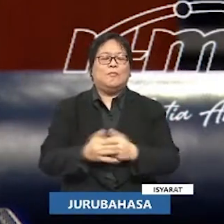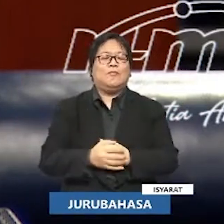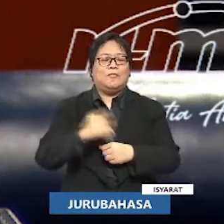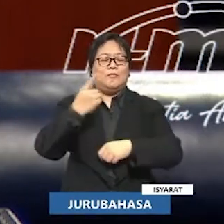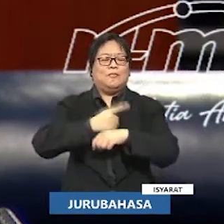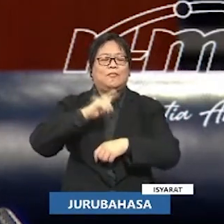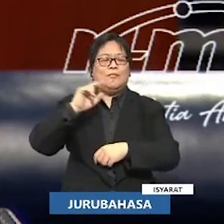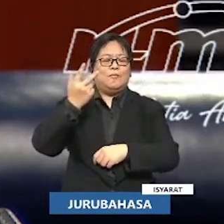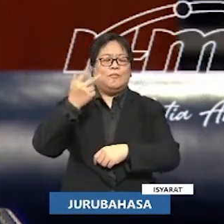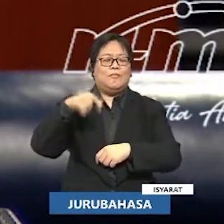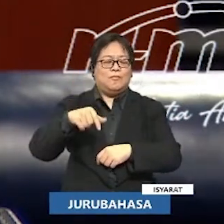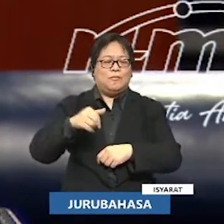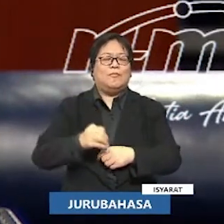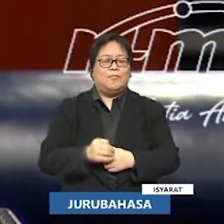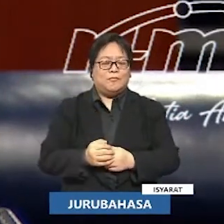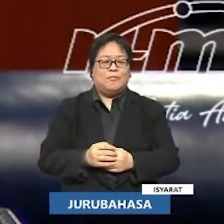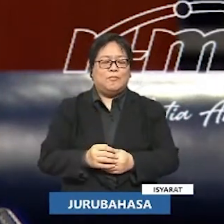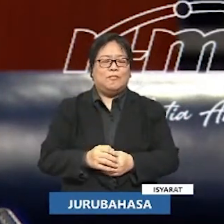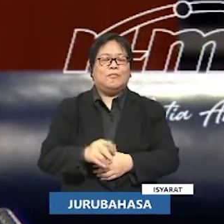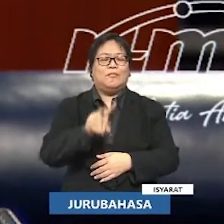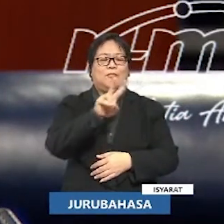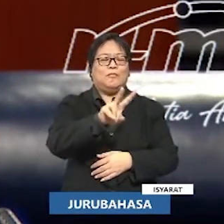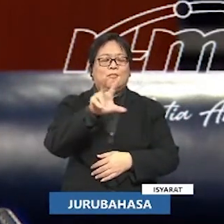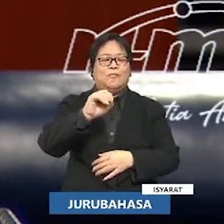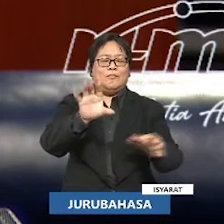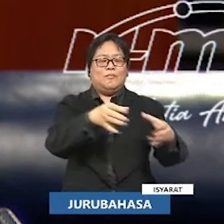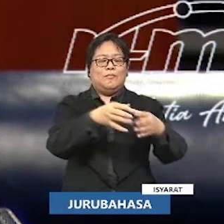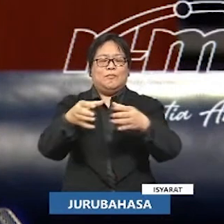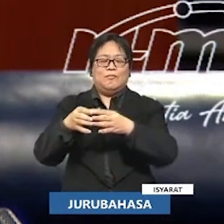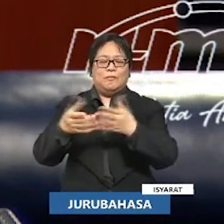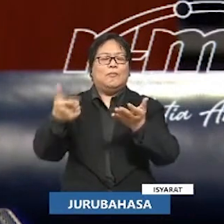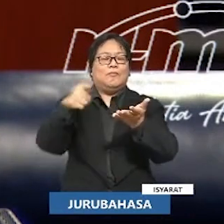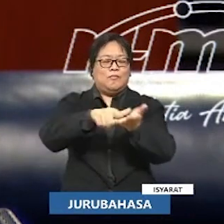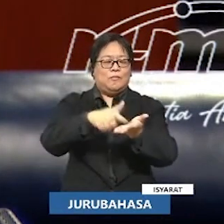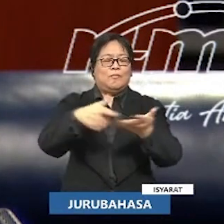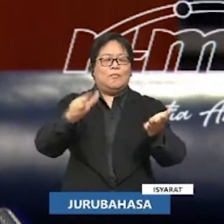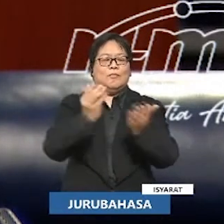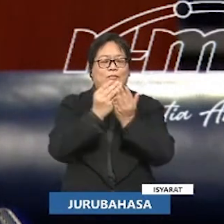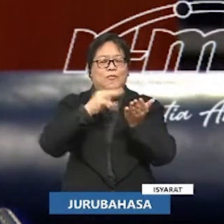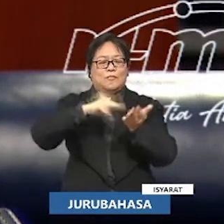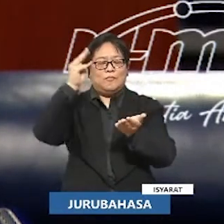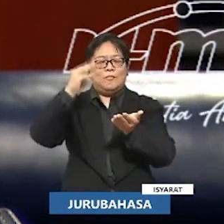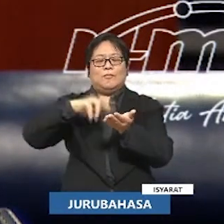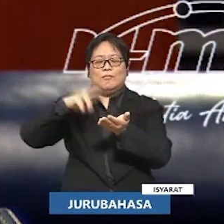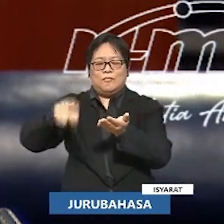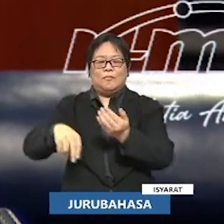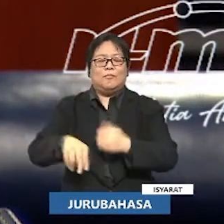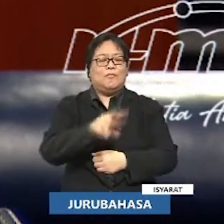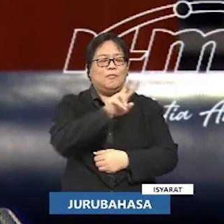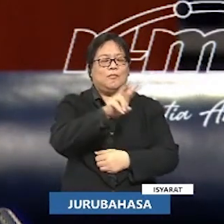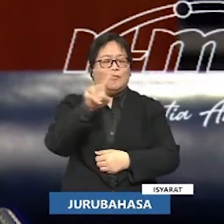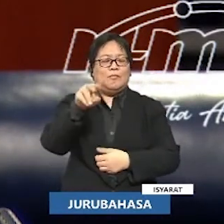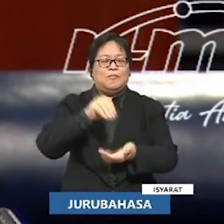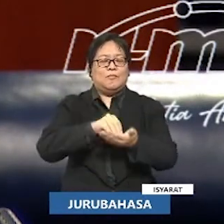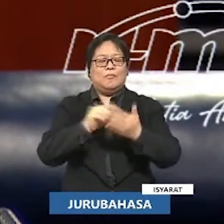hari ketiga minggu epid ke-31, 230 kluster dilaporkan berlaku di sekolah menengah dan rendah, 22 kluster di